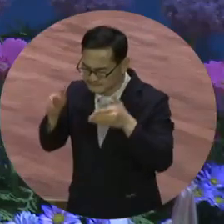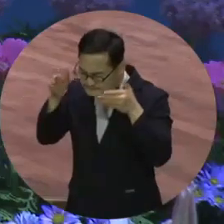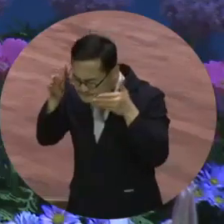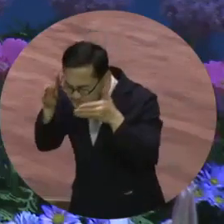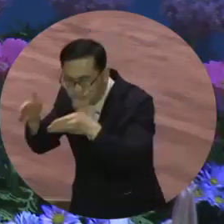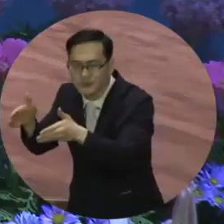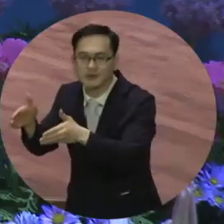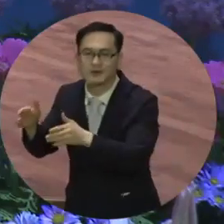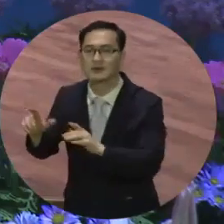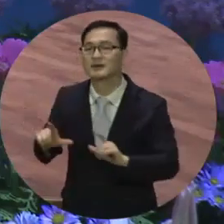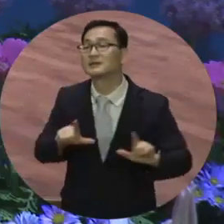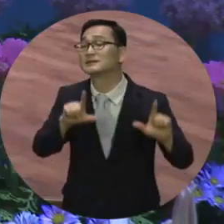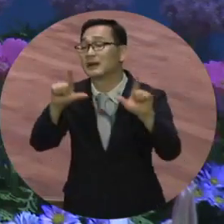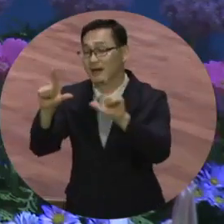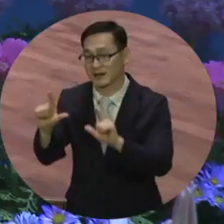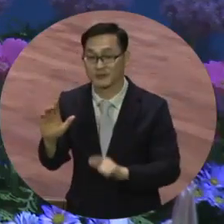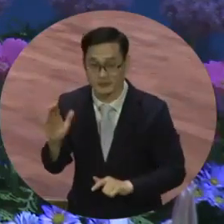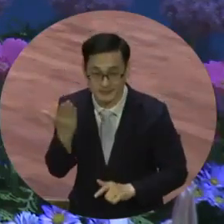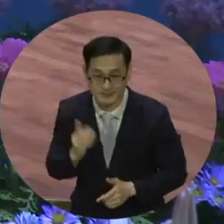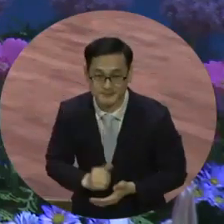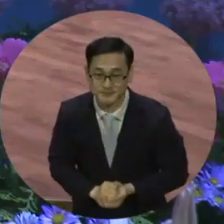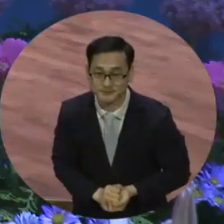가지고 있어야 될 마음이다.